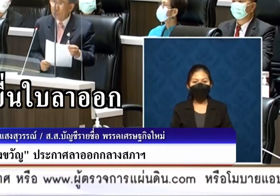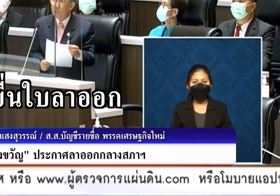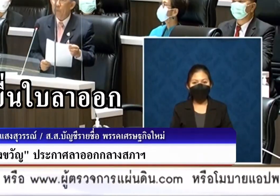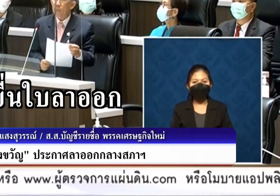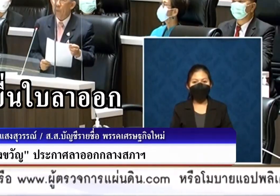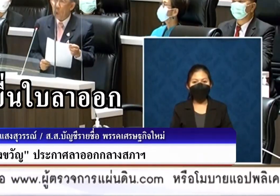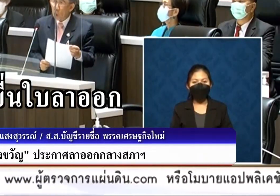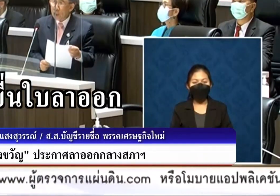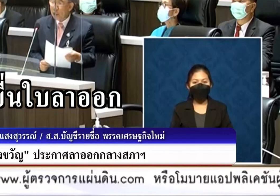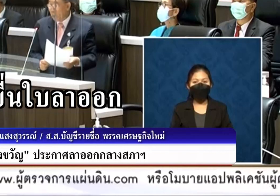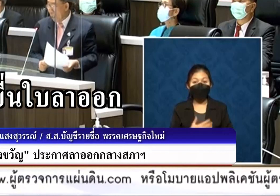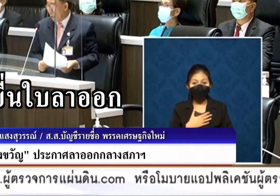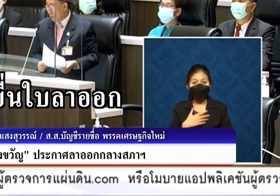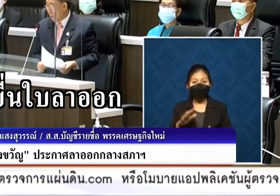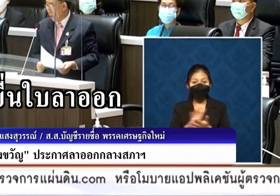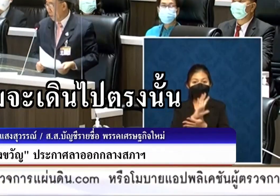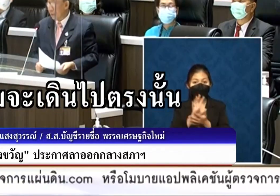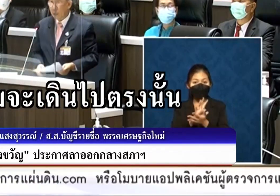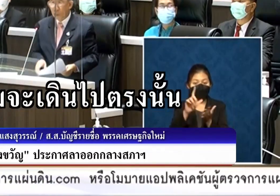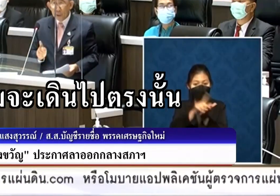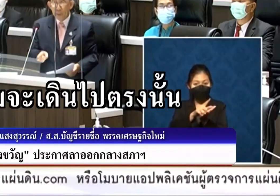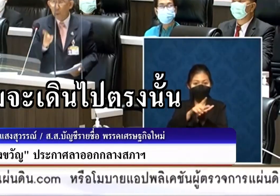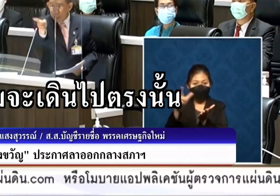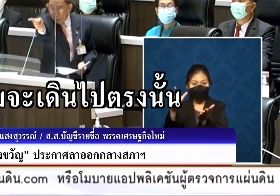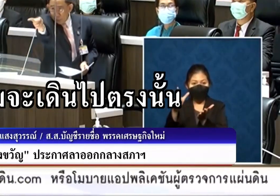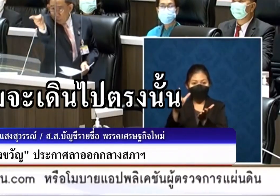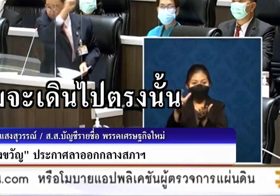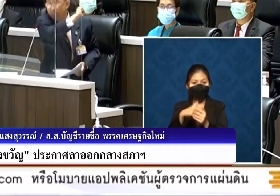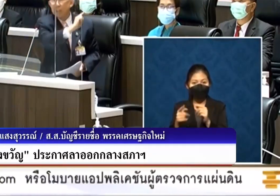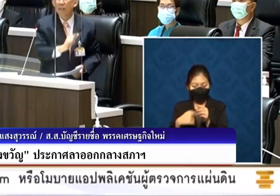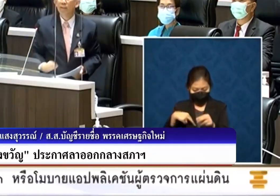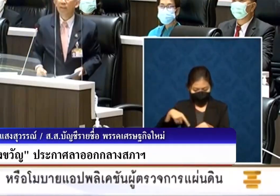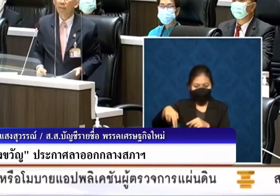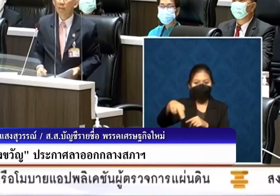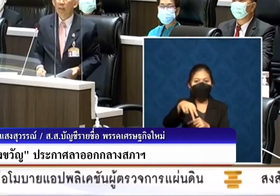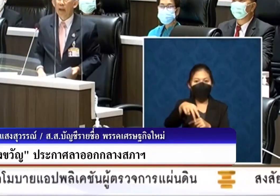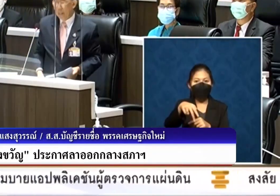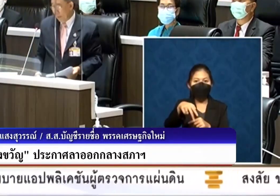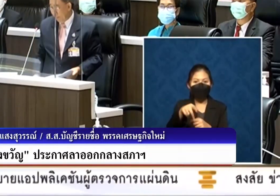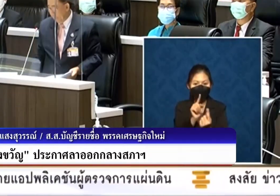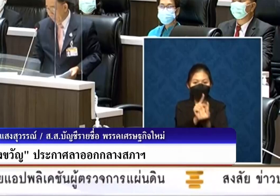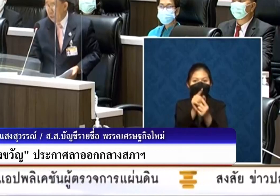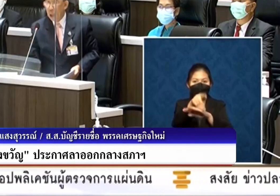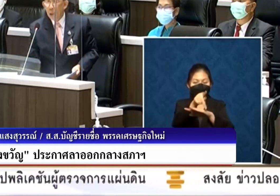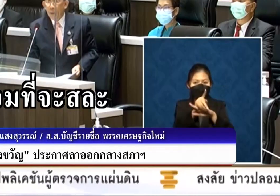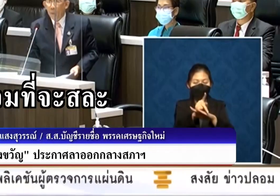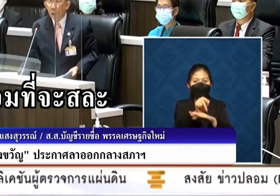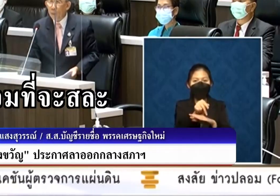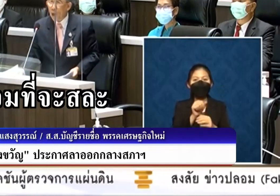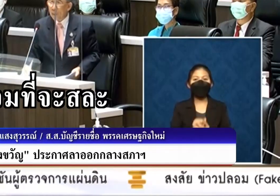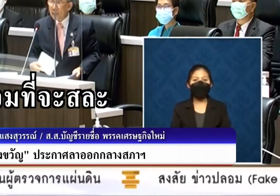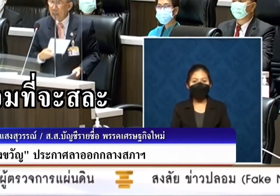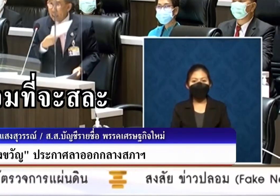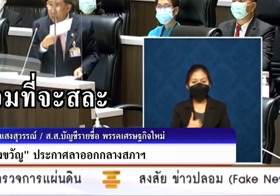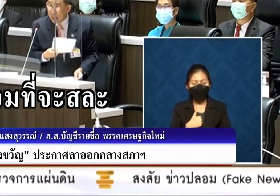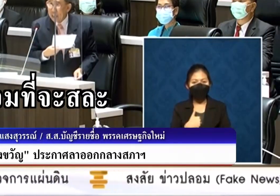มขอยื่นใบลาออกสักครู่หนึ่งผมจะเดินไปตรงนั้นอ่ะ นะผมย